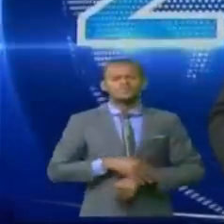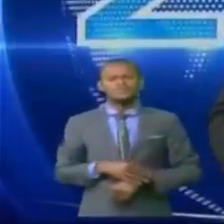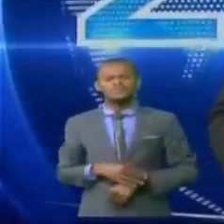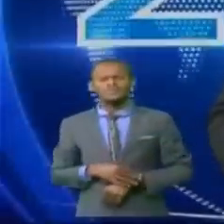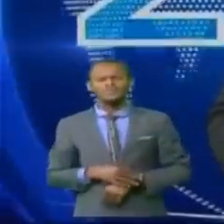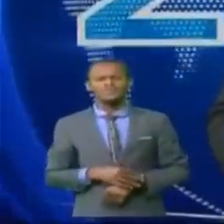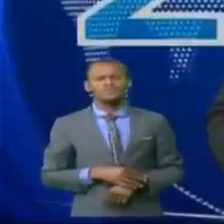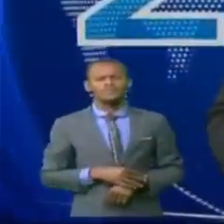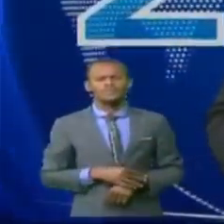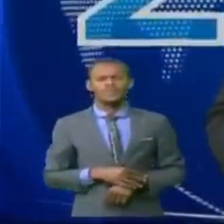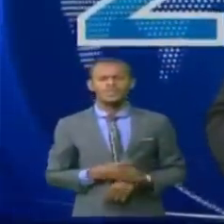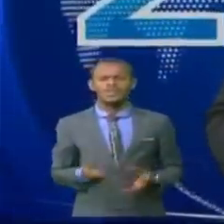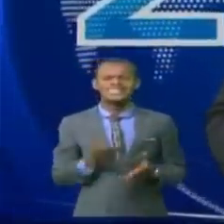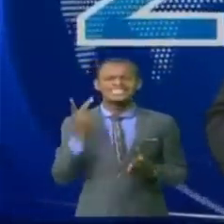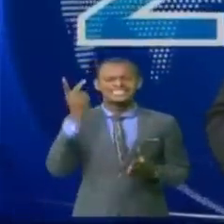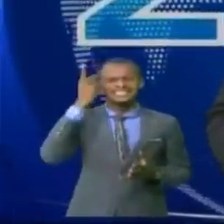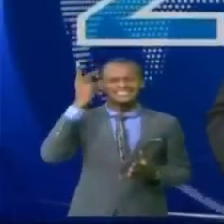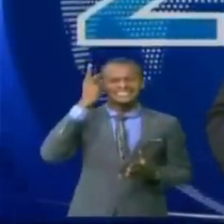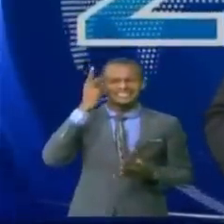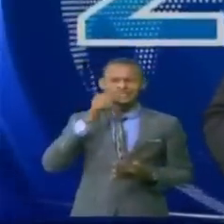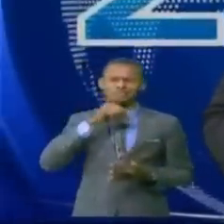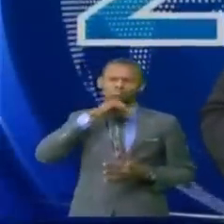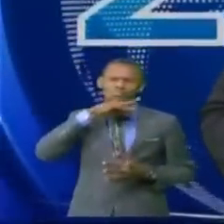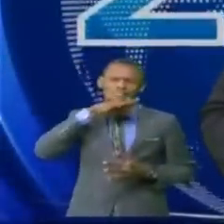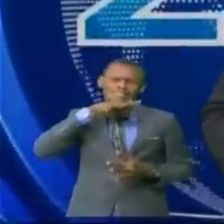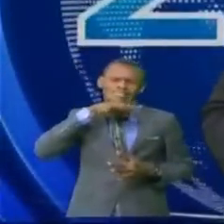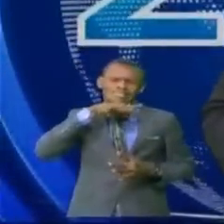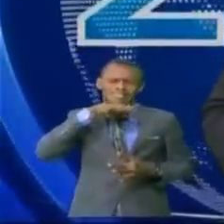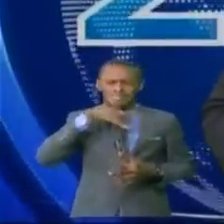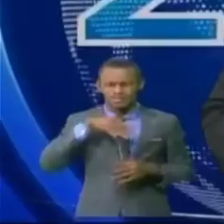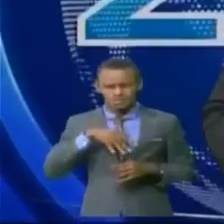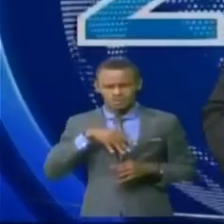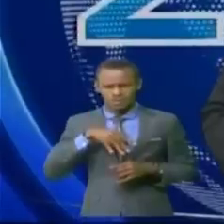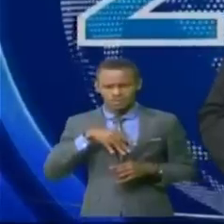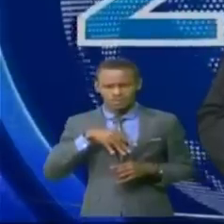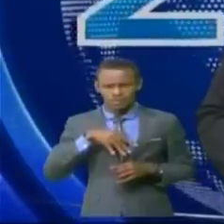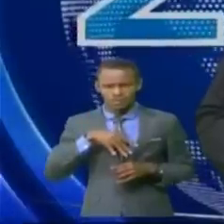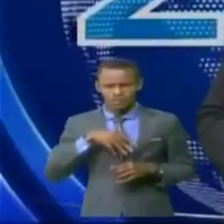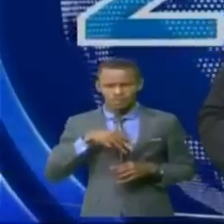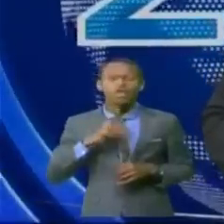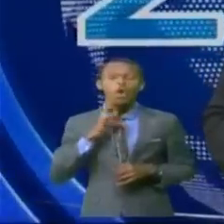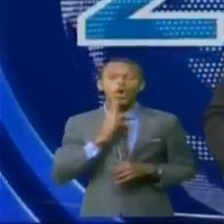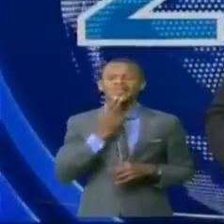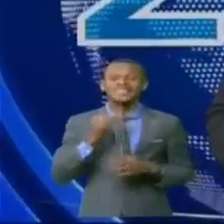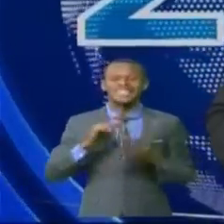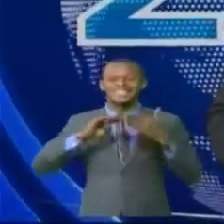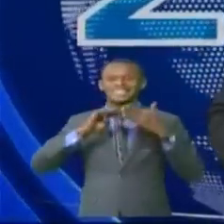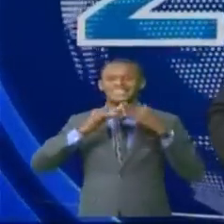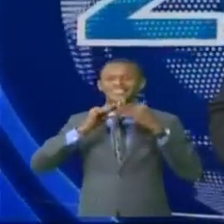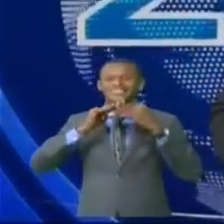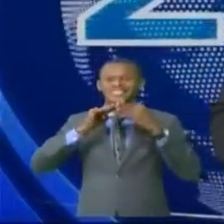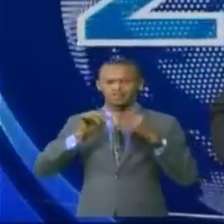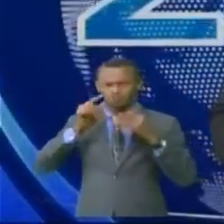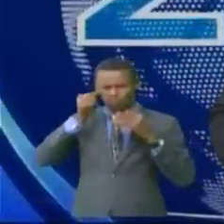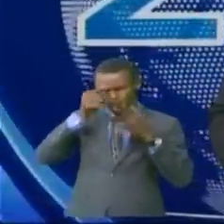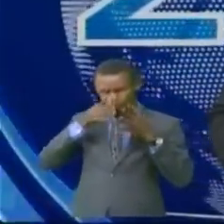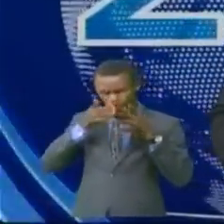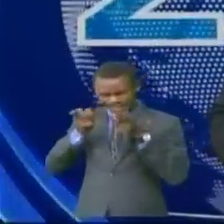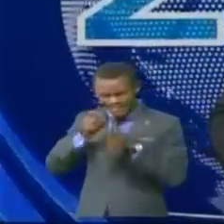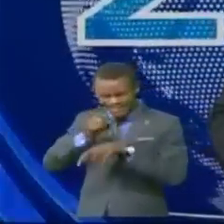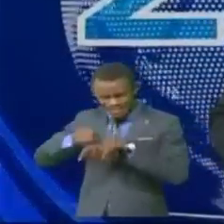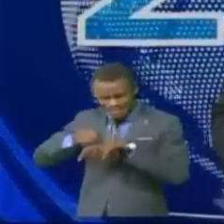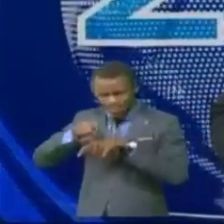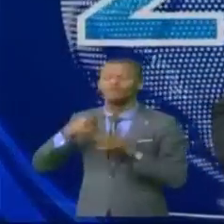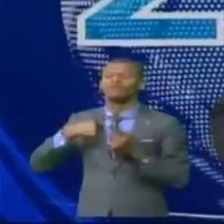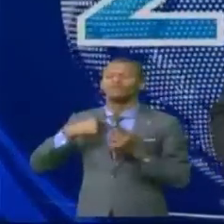l'opération Kinbopeto, l'hôtel de ville de Kinshasa vient de réceptionner un lot important de matériel d'assainissement. Le gouverneur de la ville a